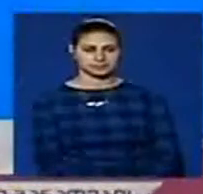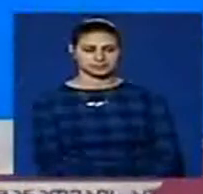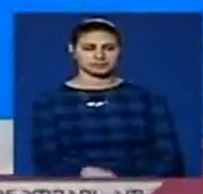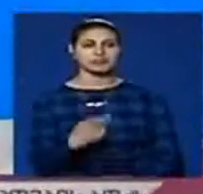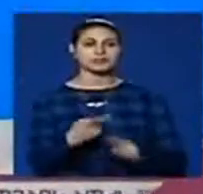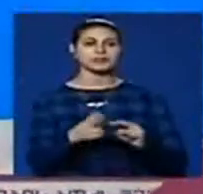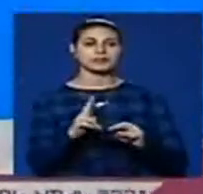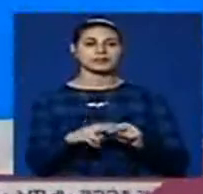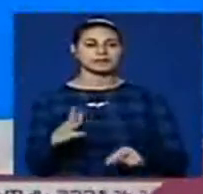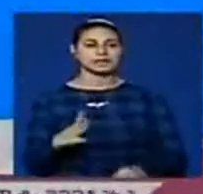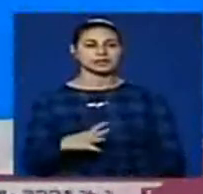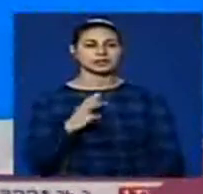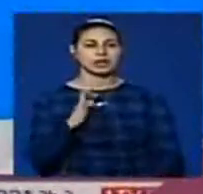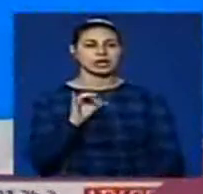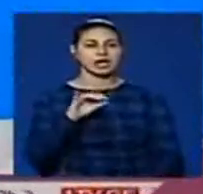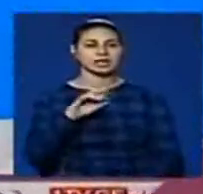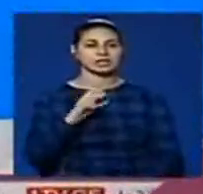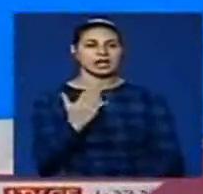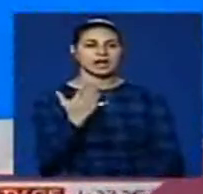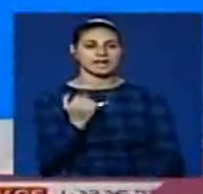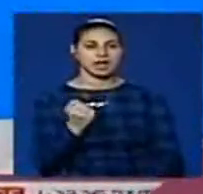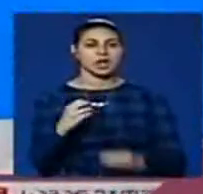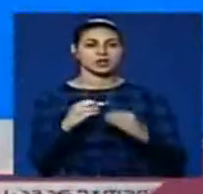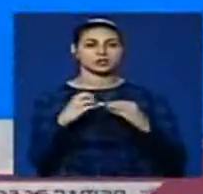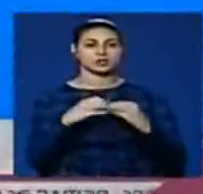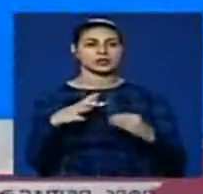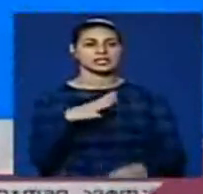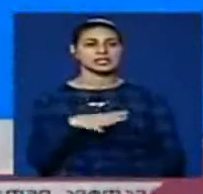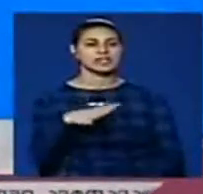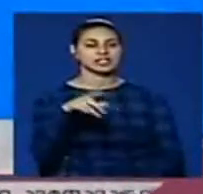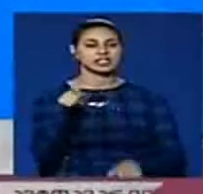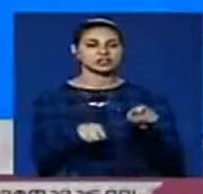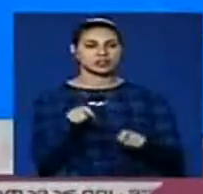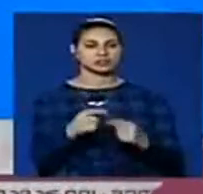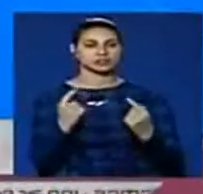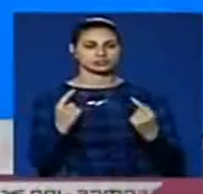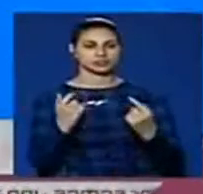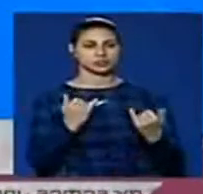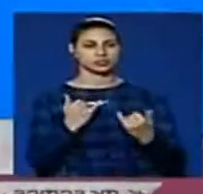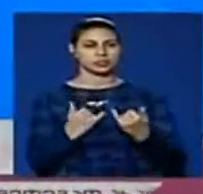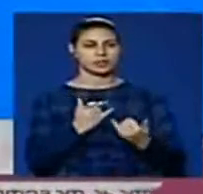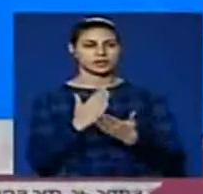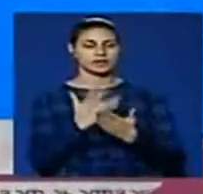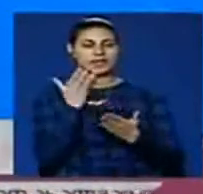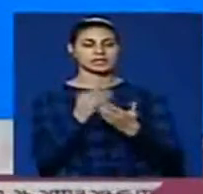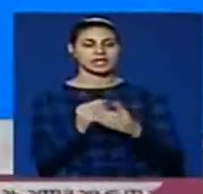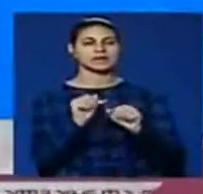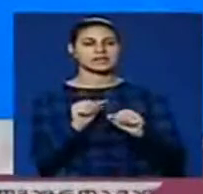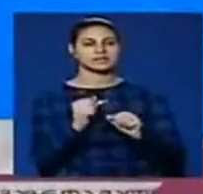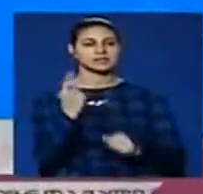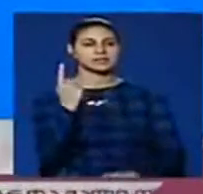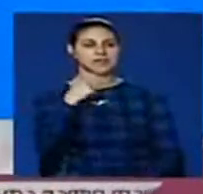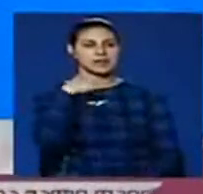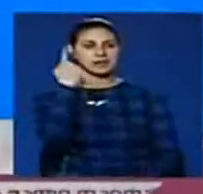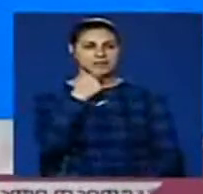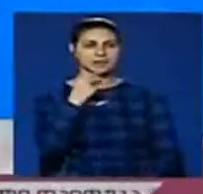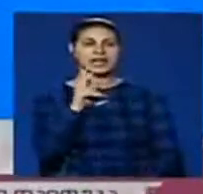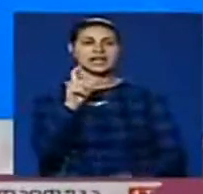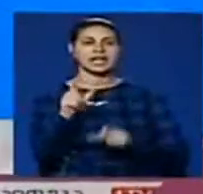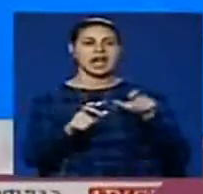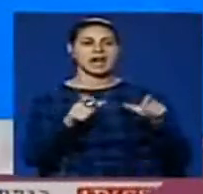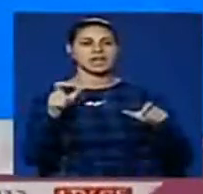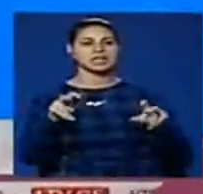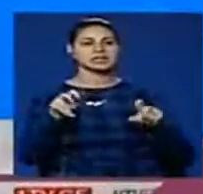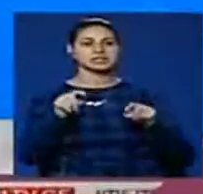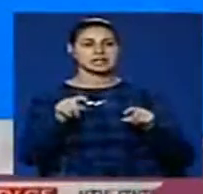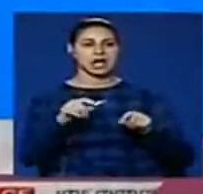ეს იყო ქეთევან კარდავა. საქართველოში 15 ქვეყნიდან ჩამოსული მაღალი რანგის სტუმრები იმყოფებიან. თავდაცვის უწყებების პირველი პირები კავკასიის რეგიონში